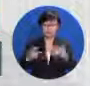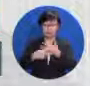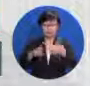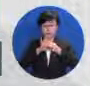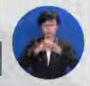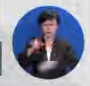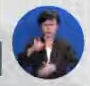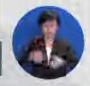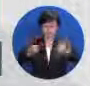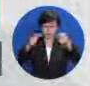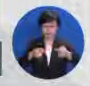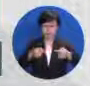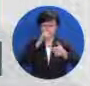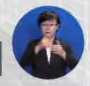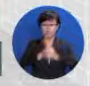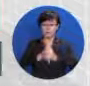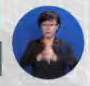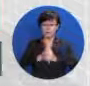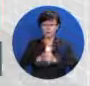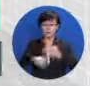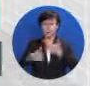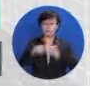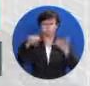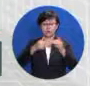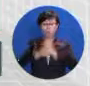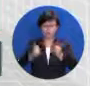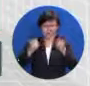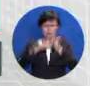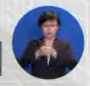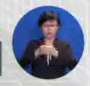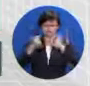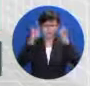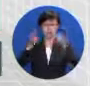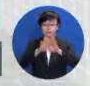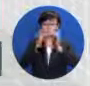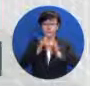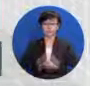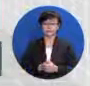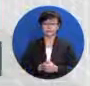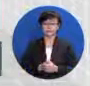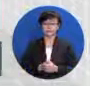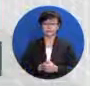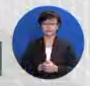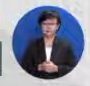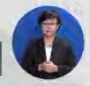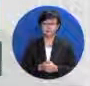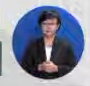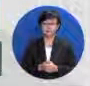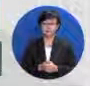대회의실에서 시민과 보건 관계자 등 150여 명이 참석한 가운데 제국기 보건소 건강대학